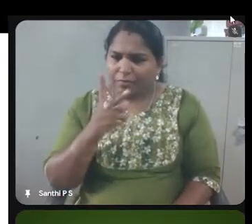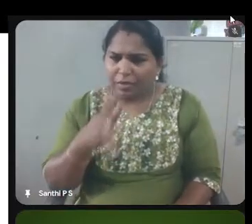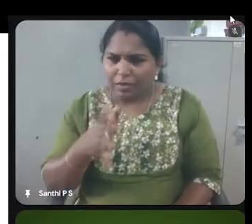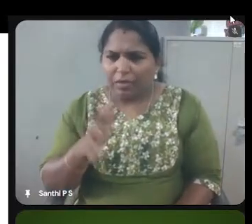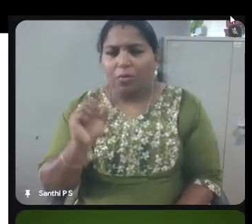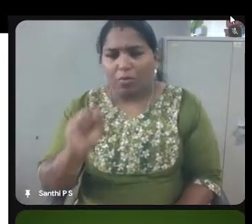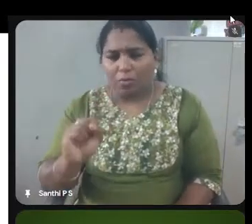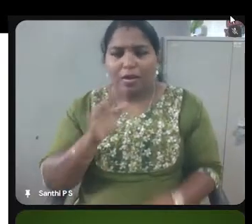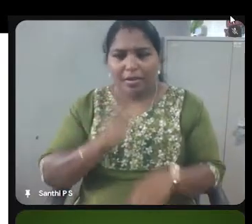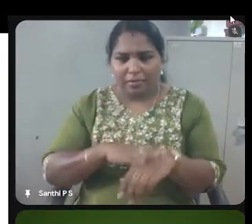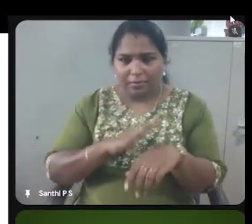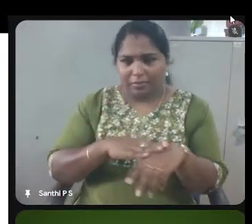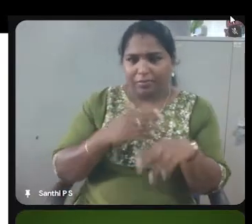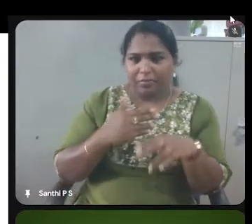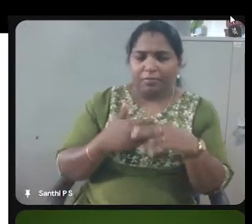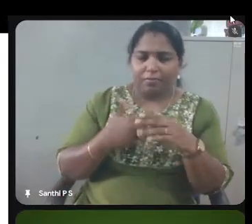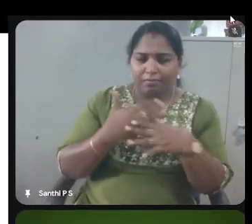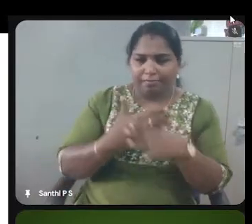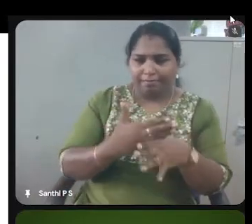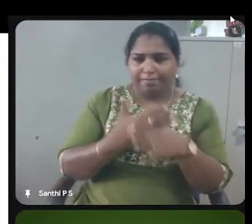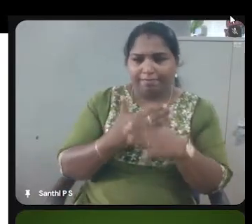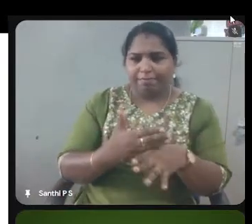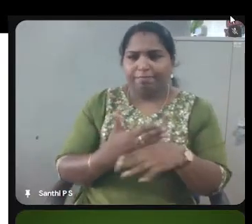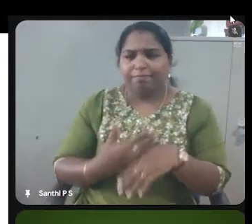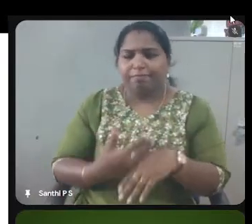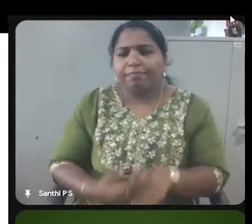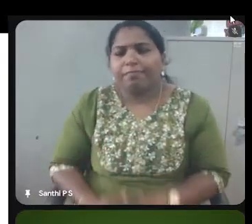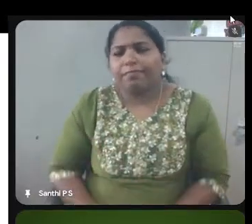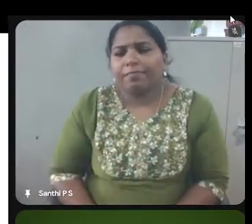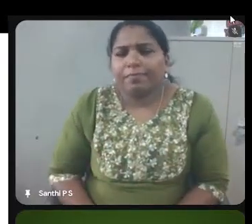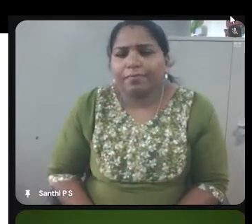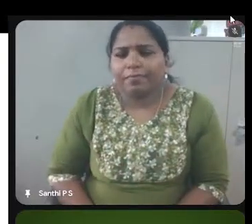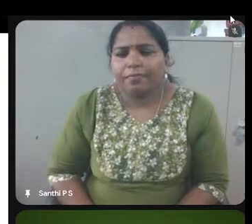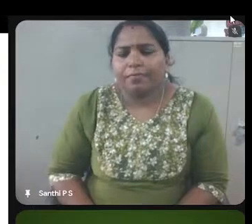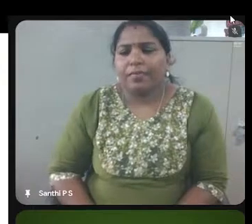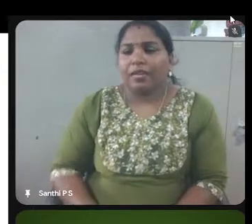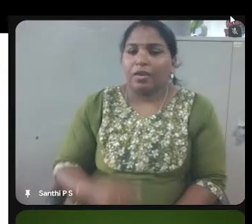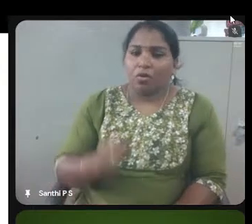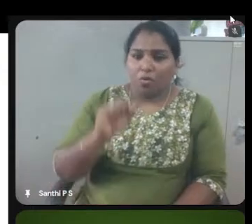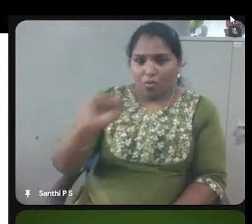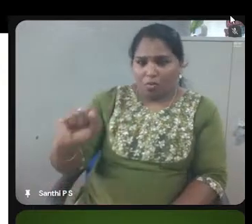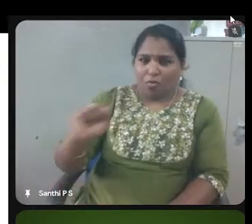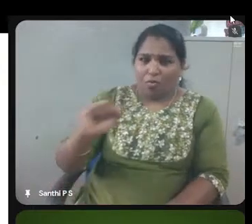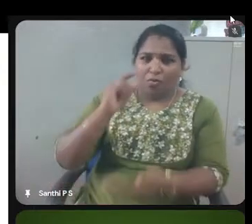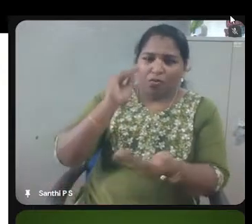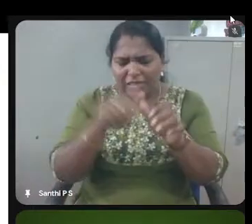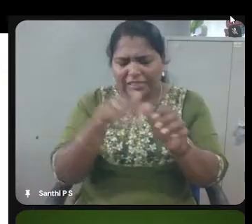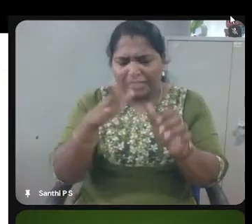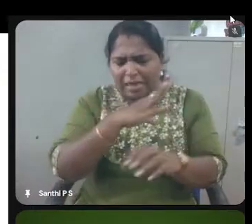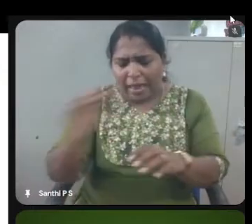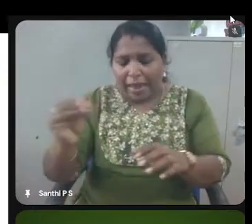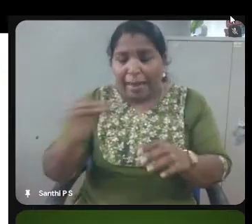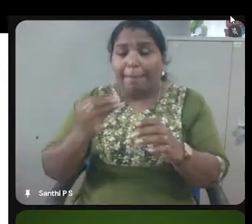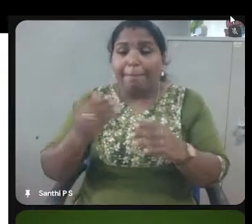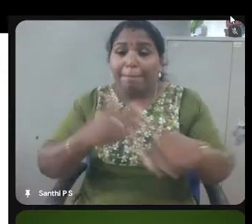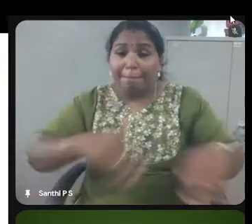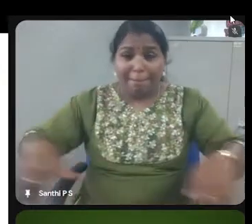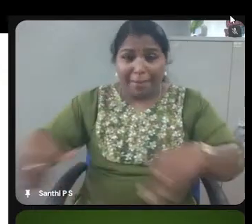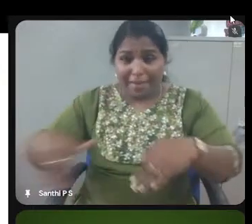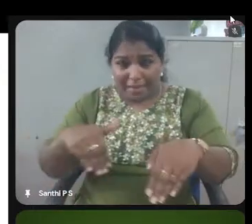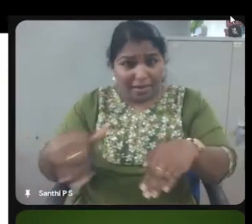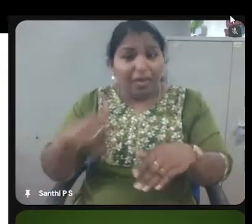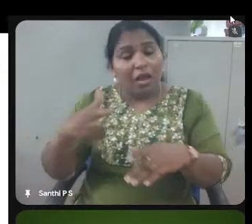എക്സ്പീരിയൻസ് ഷെയർ ചെയ്യാണ്, യൂസ്ഫുൾ ആവുമായിരിക്കും. എനിക്കുണ്ട് 4 വയസ്സായിട്ടുള്ള ഒരു കുട്ടി. ആള് ഈ മാഷ ആൻഡ്